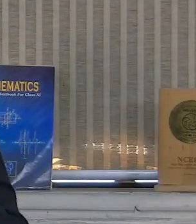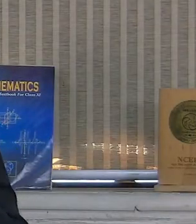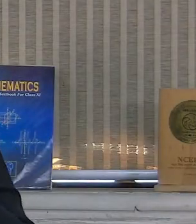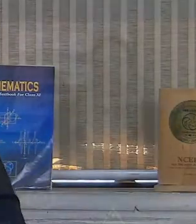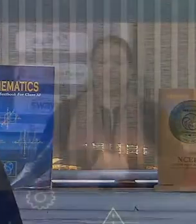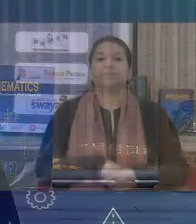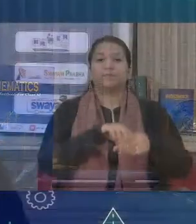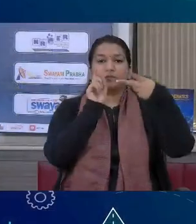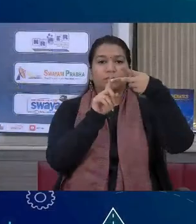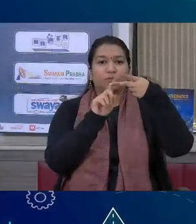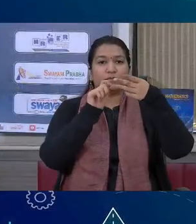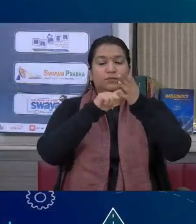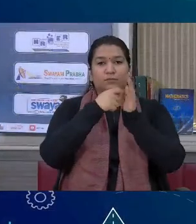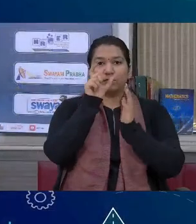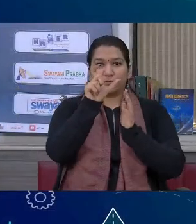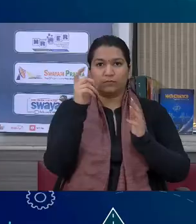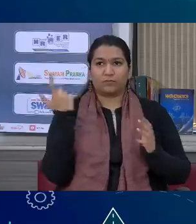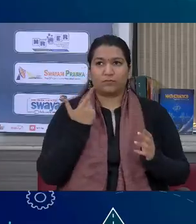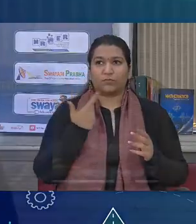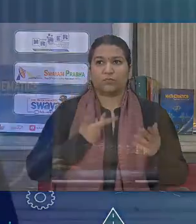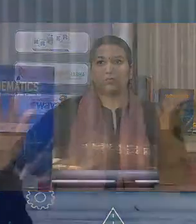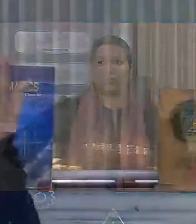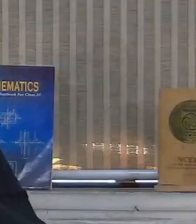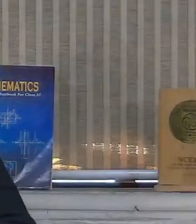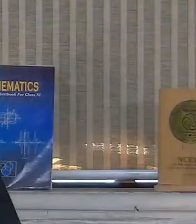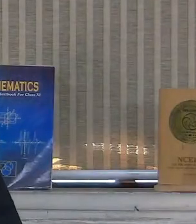हमारा दूसरा कीवर्ड है उद्गार